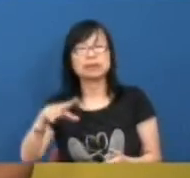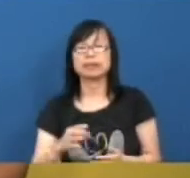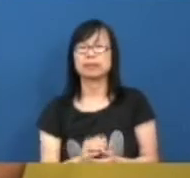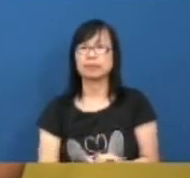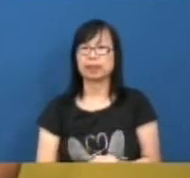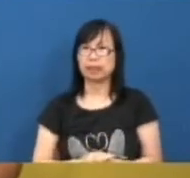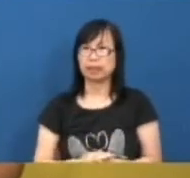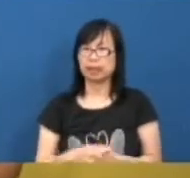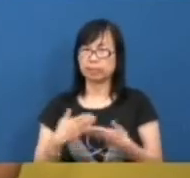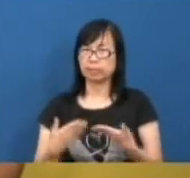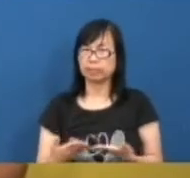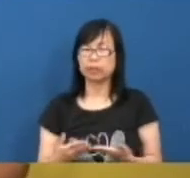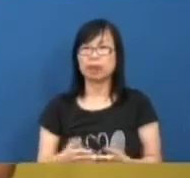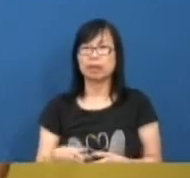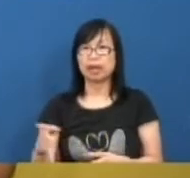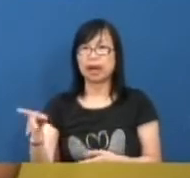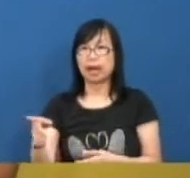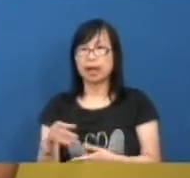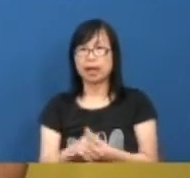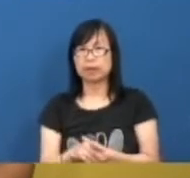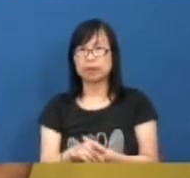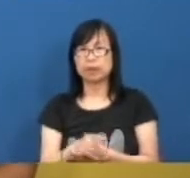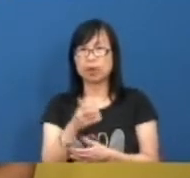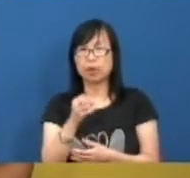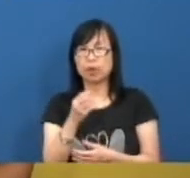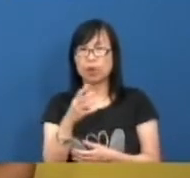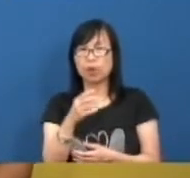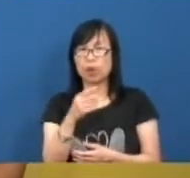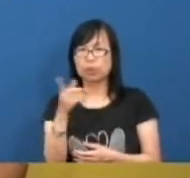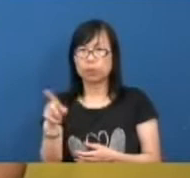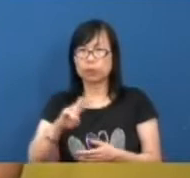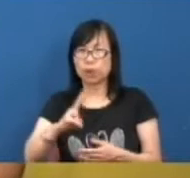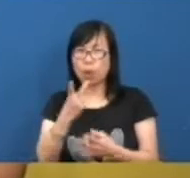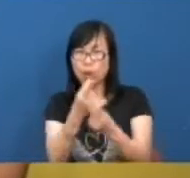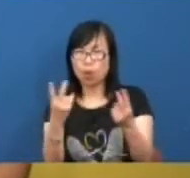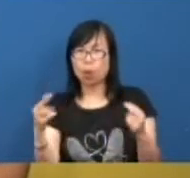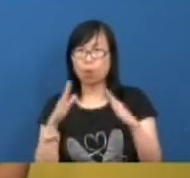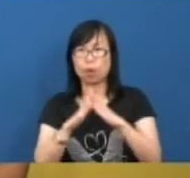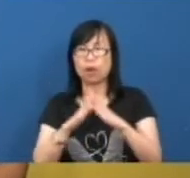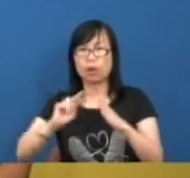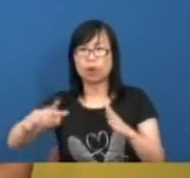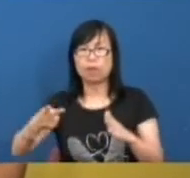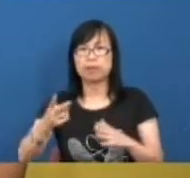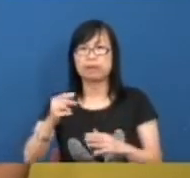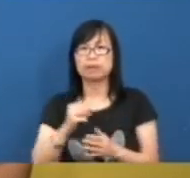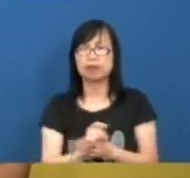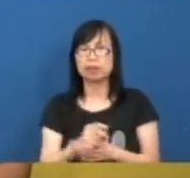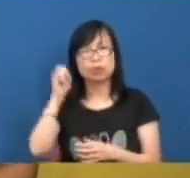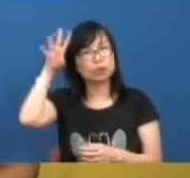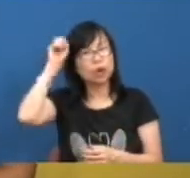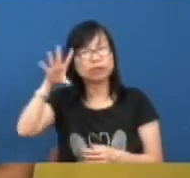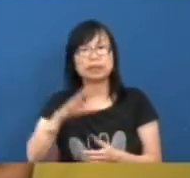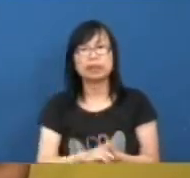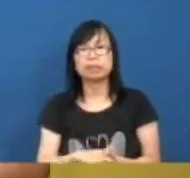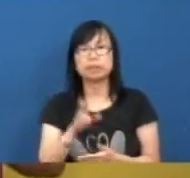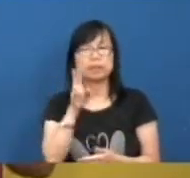面我想早前林鄭月娥都將我們的綠屋就改成一個文化創意的產業，不知道是否在那裡